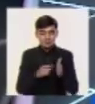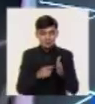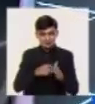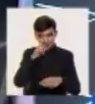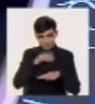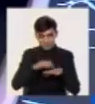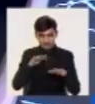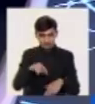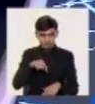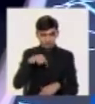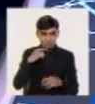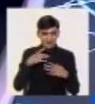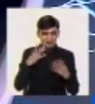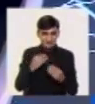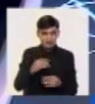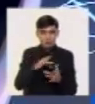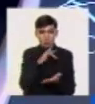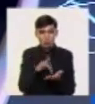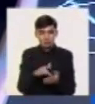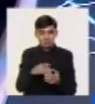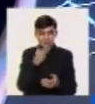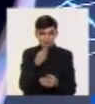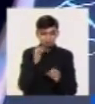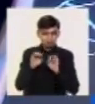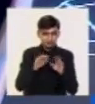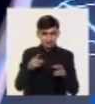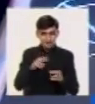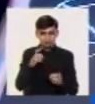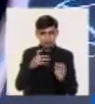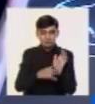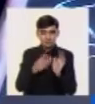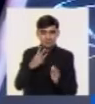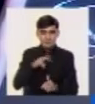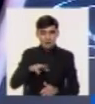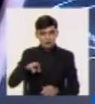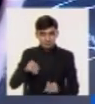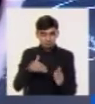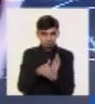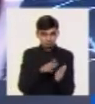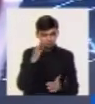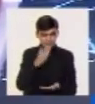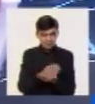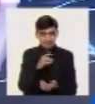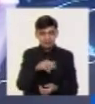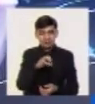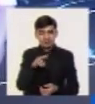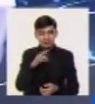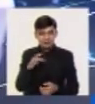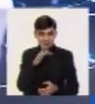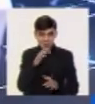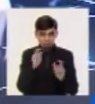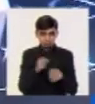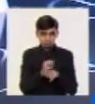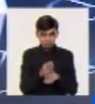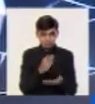әкімдігі биылғы мерекелерде қаланы безендіру жұмыстарына 193 миллион теңге бөлген. Оның тендері коронавирус өршіп